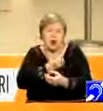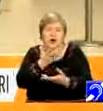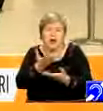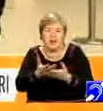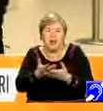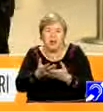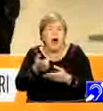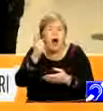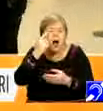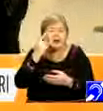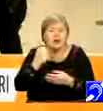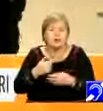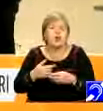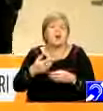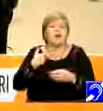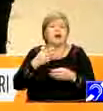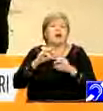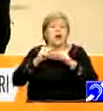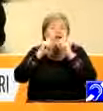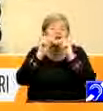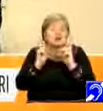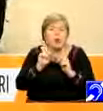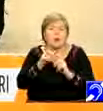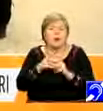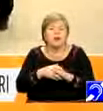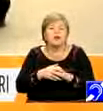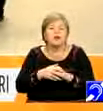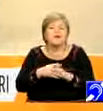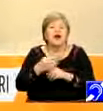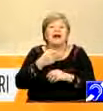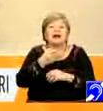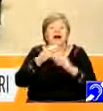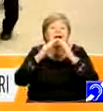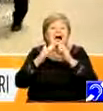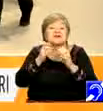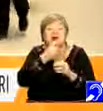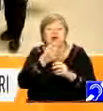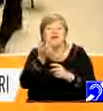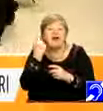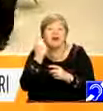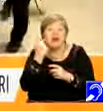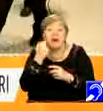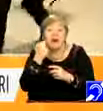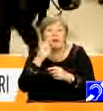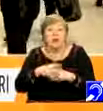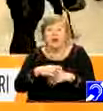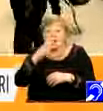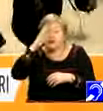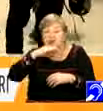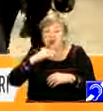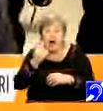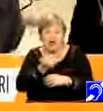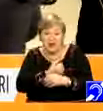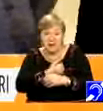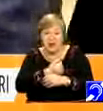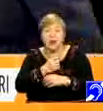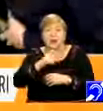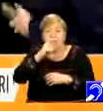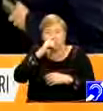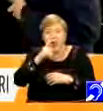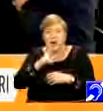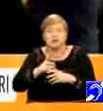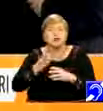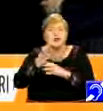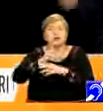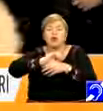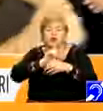probe asemănătoare ar fi fost descoperite în fosta lui locuință. În ziua crimei, marocanul s-a prezentat de